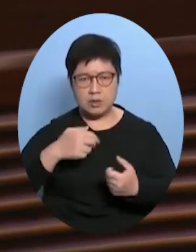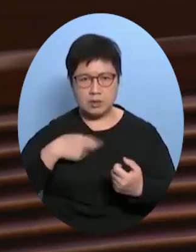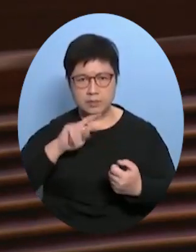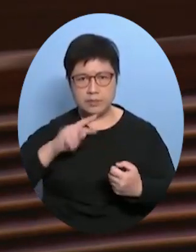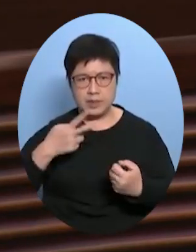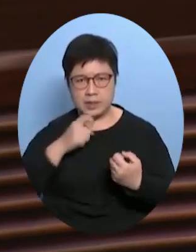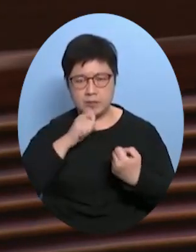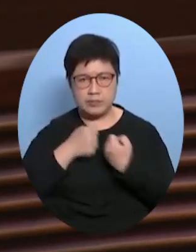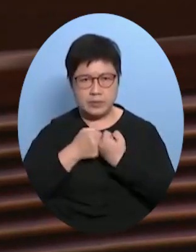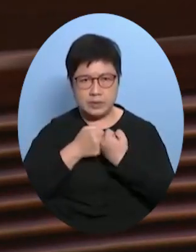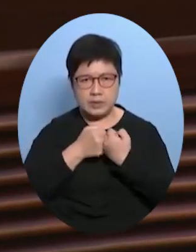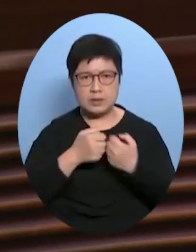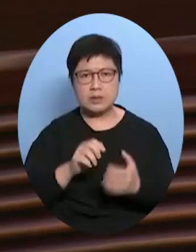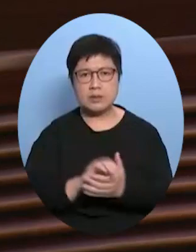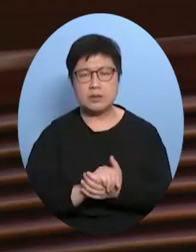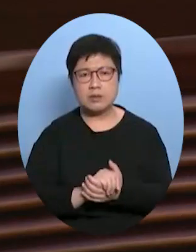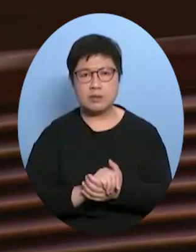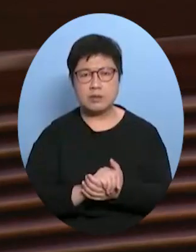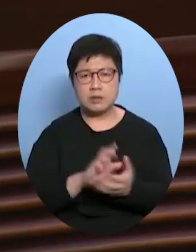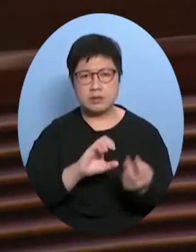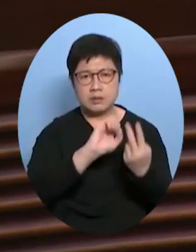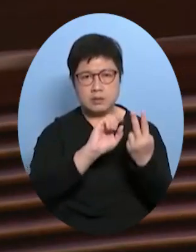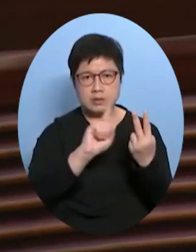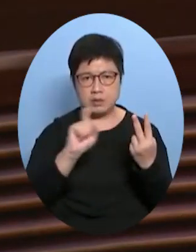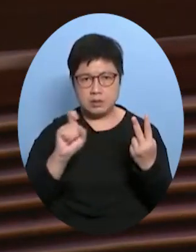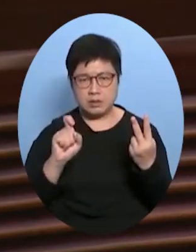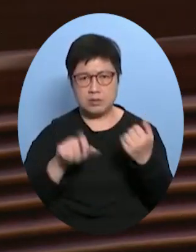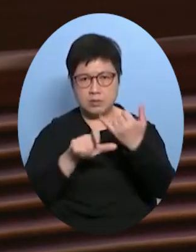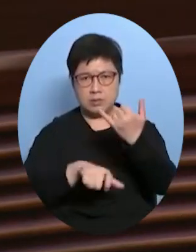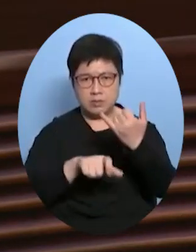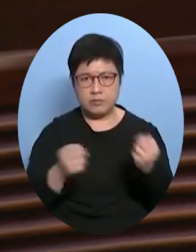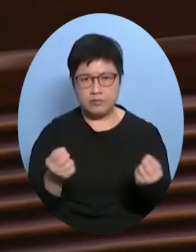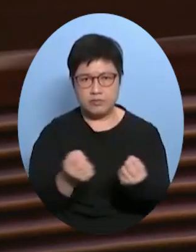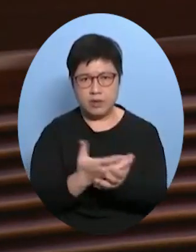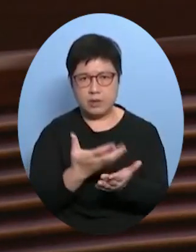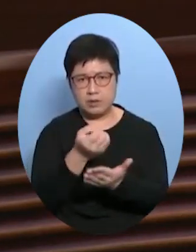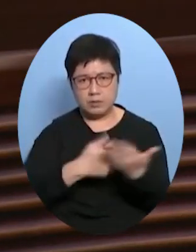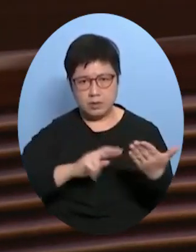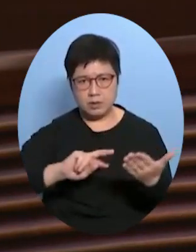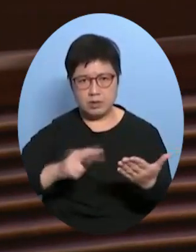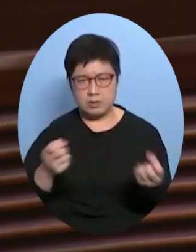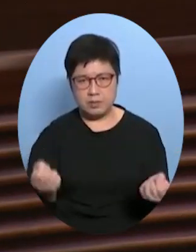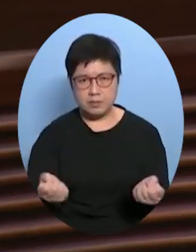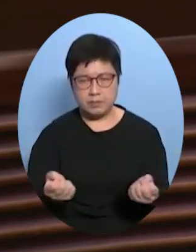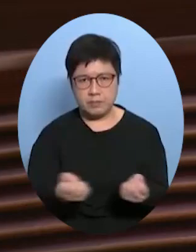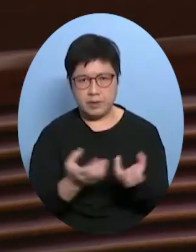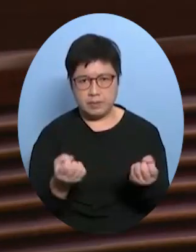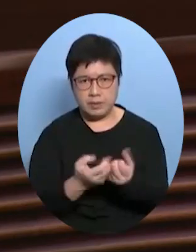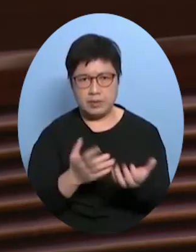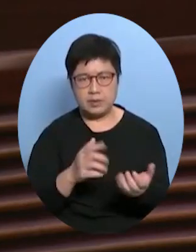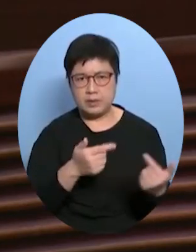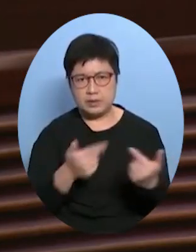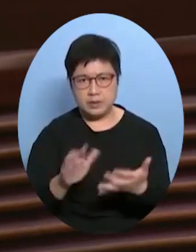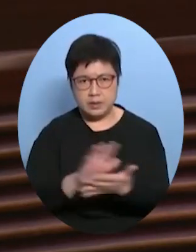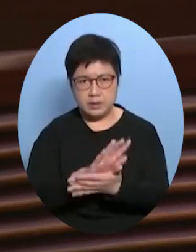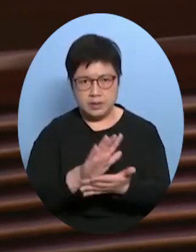戰。特別是2019年6月發生修例風波以來，持續了一年多的